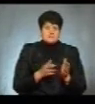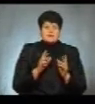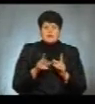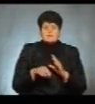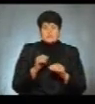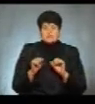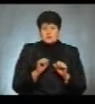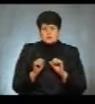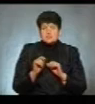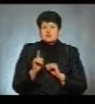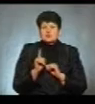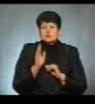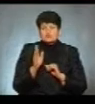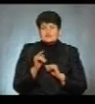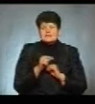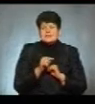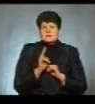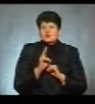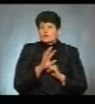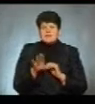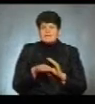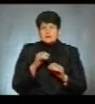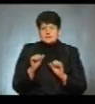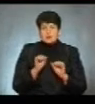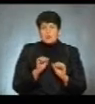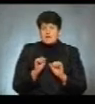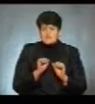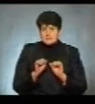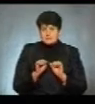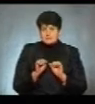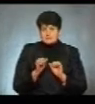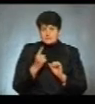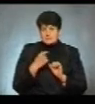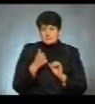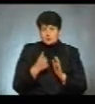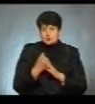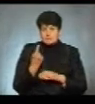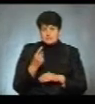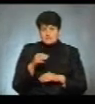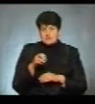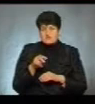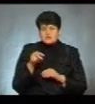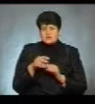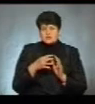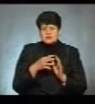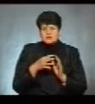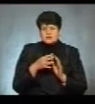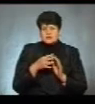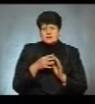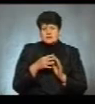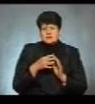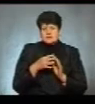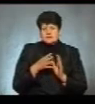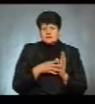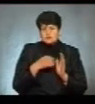і що буде з тими, хто не вибере собі управителя за рік до 1 травня 2019 року,